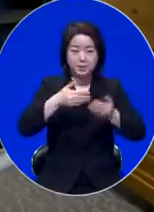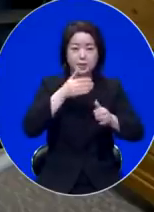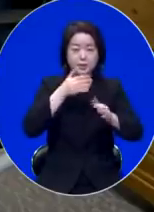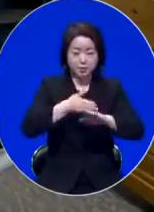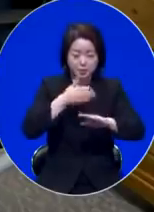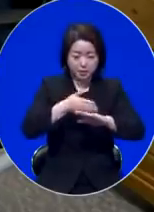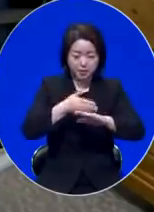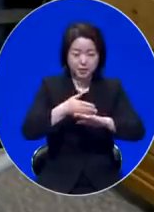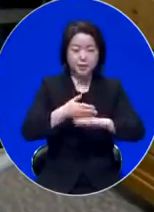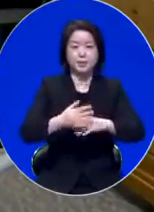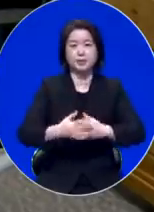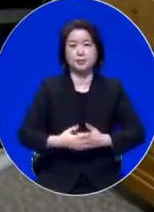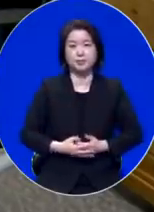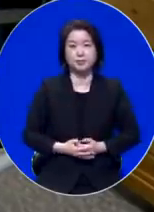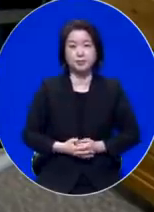고맙습니다 4 없습니다